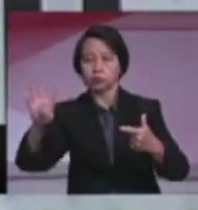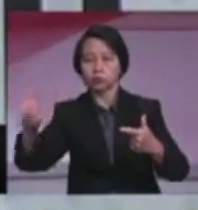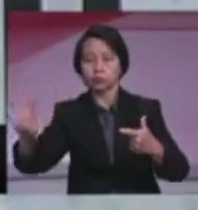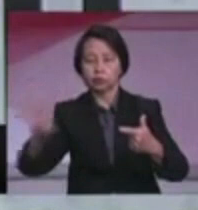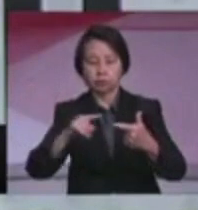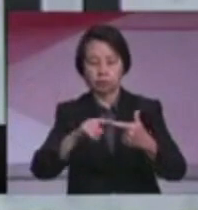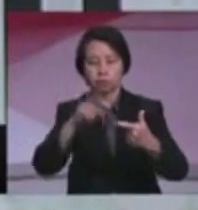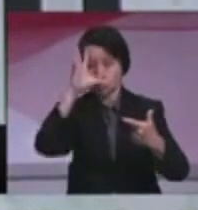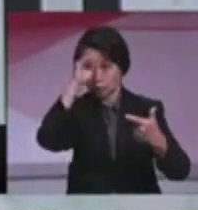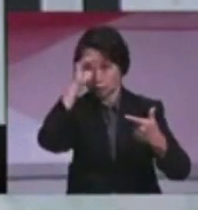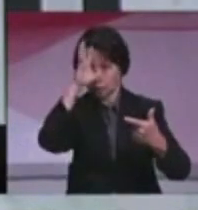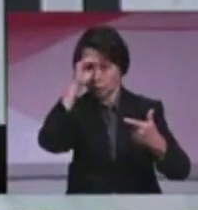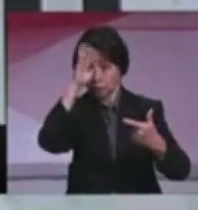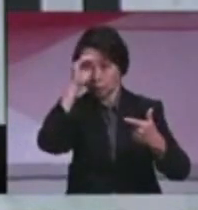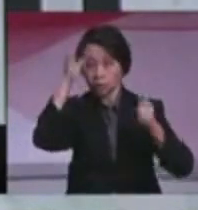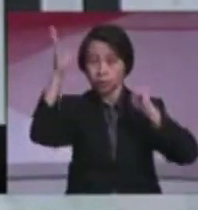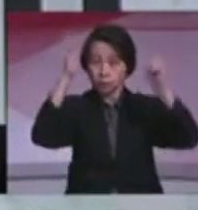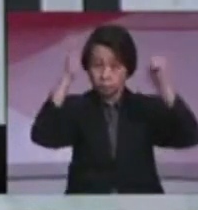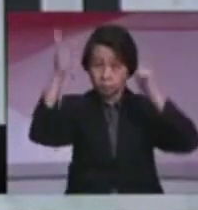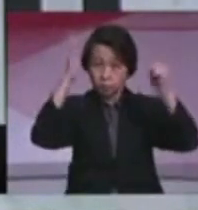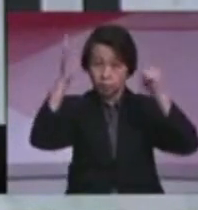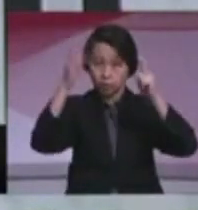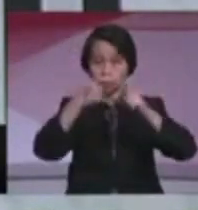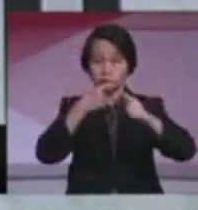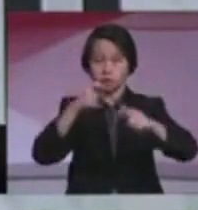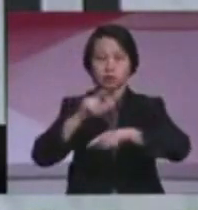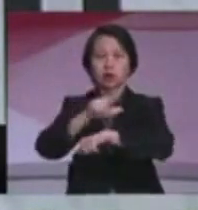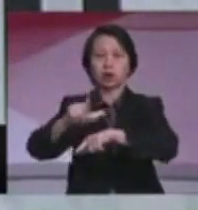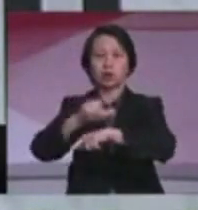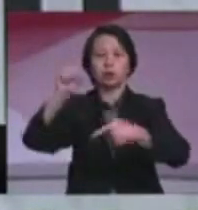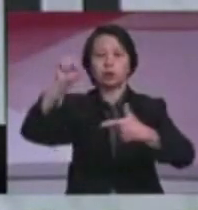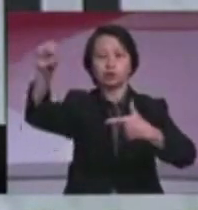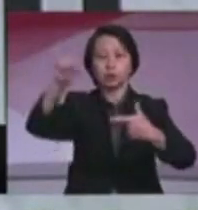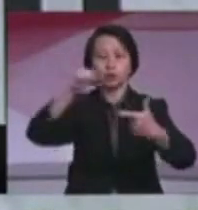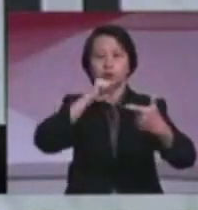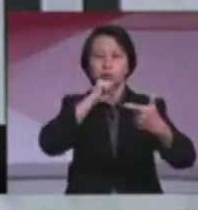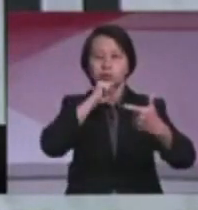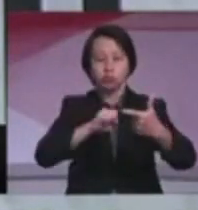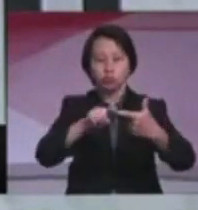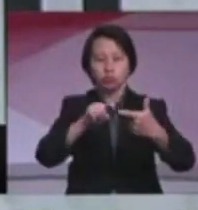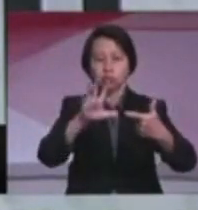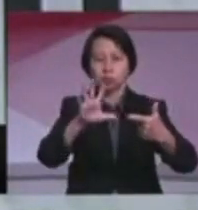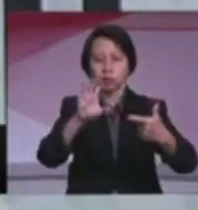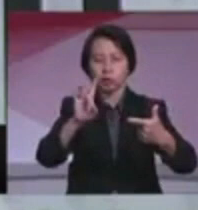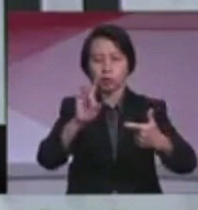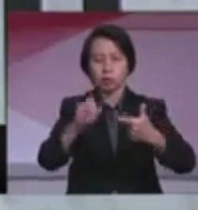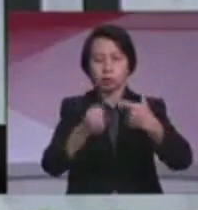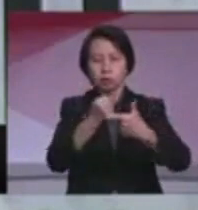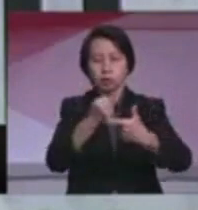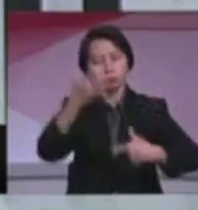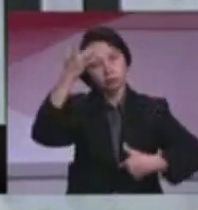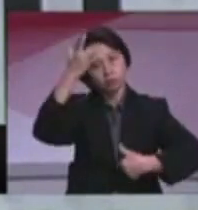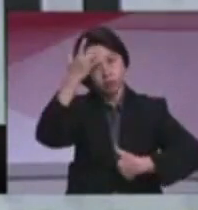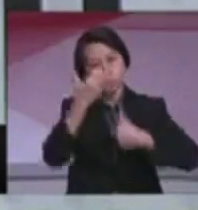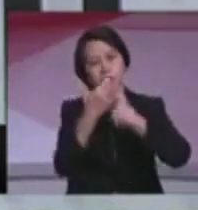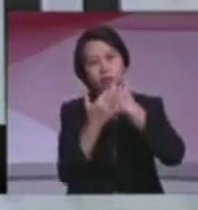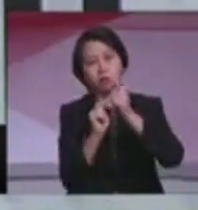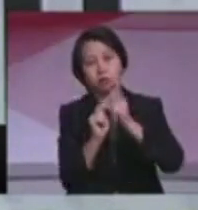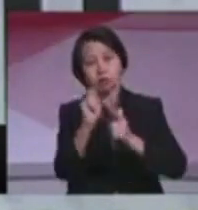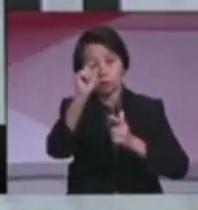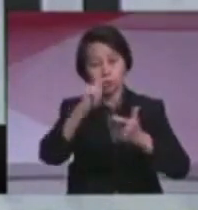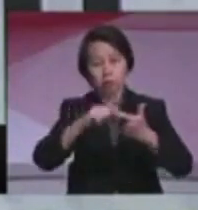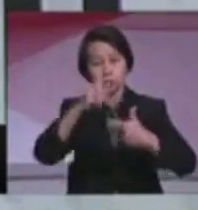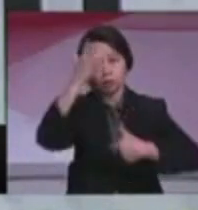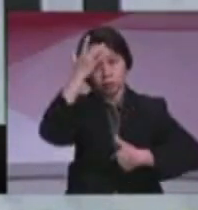49,644 seorang lelaki warga negara dari Labuan berusia 58 tahun mempunyai penyakit darah tinggi dan